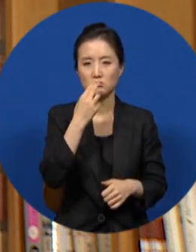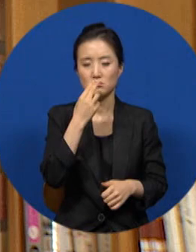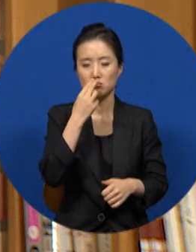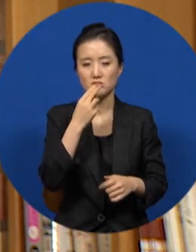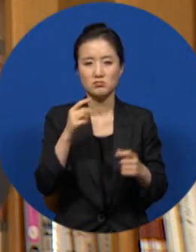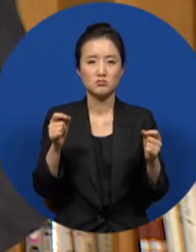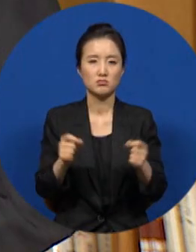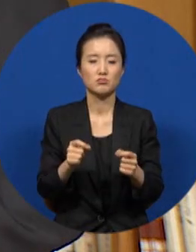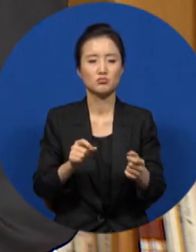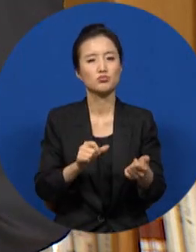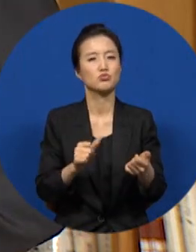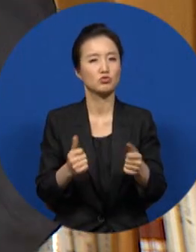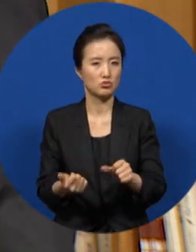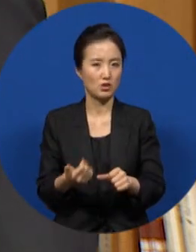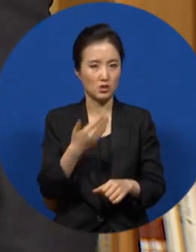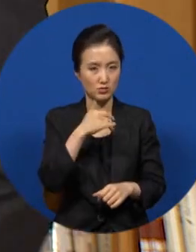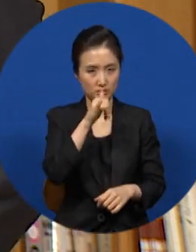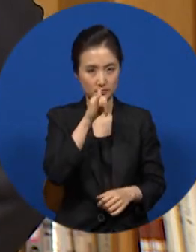많습니다.